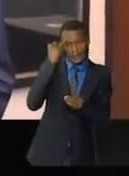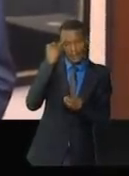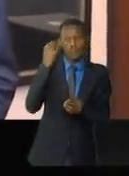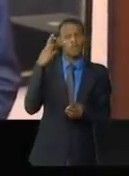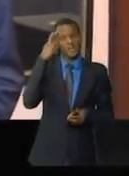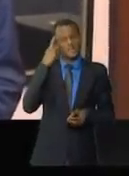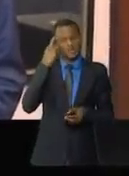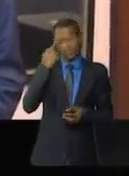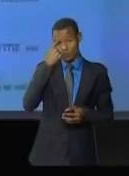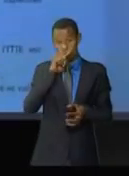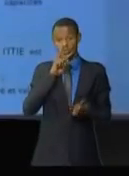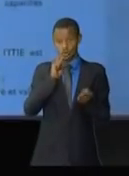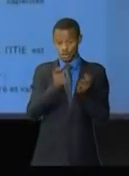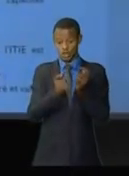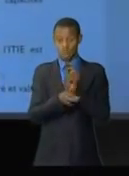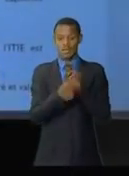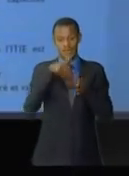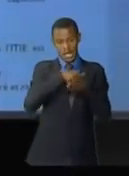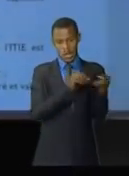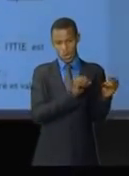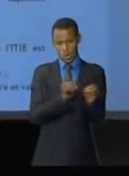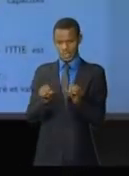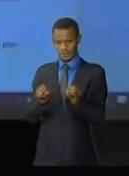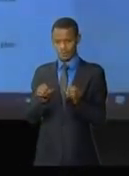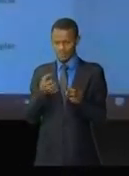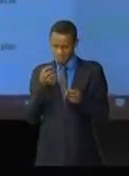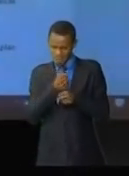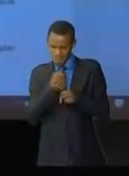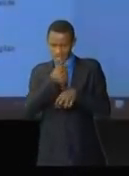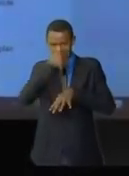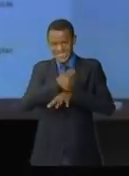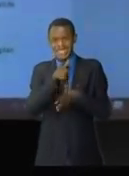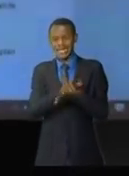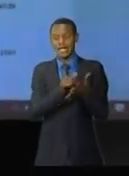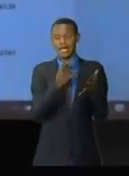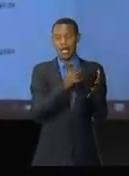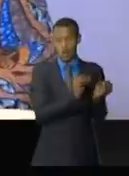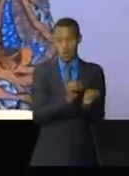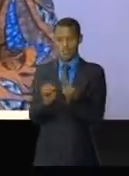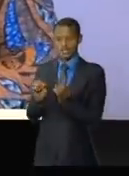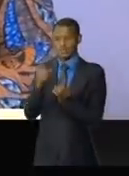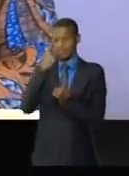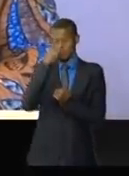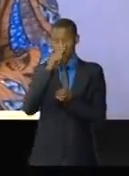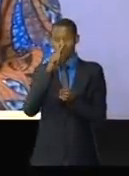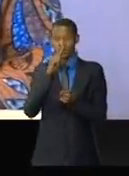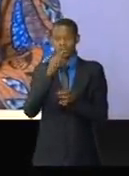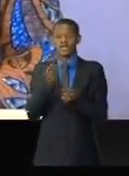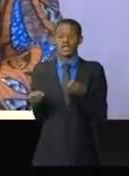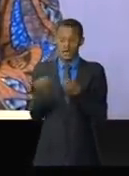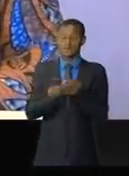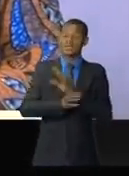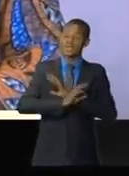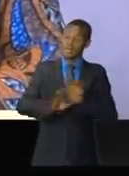dans l'organisation. Travaux organisés pour le renforcement des capacités de l'organisation du comité national de